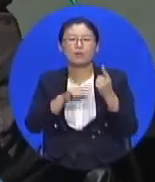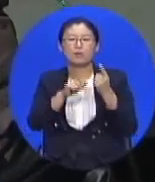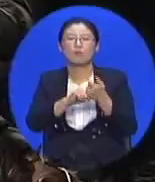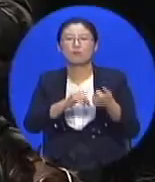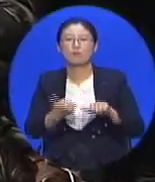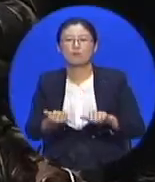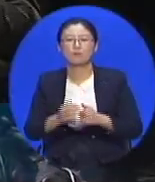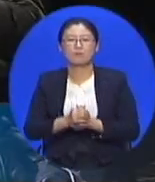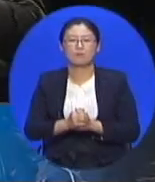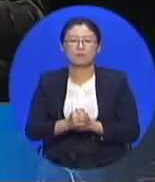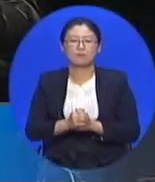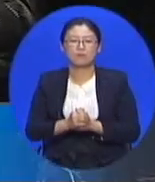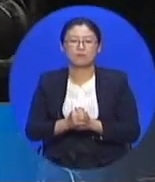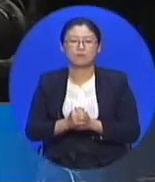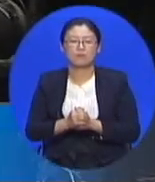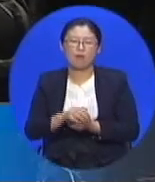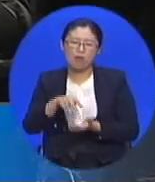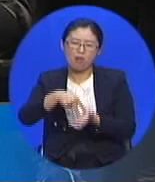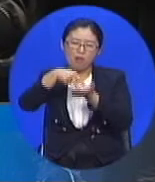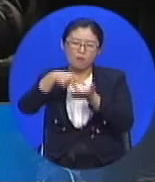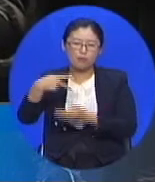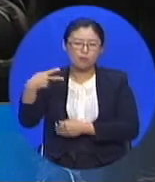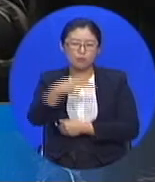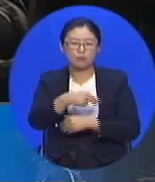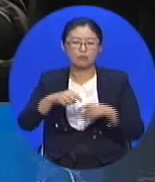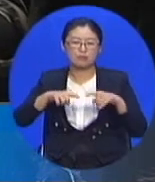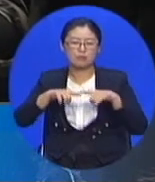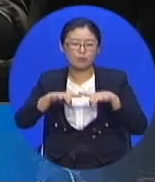사망했습니다. 엘리베이터를 끊고 전기도 끊고